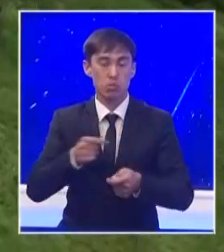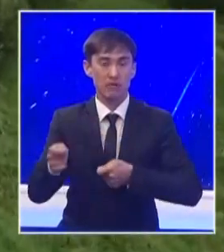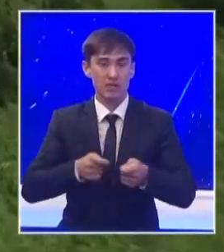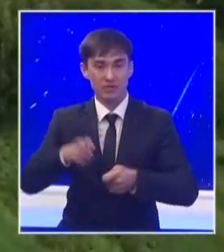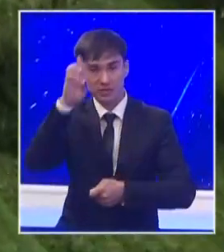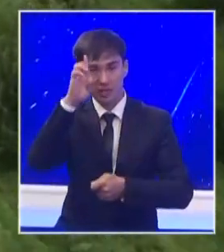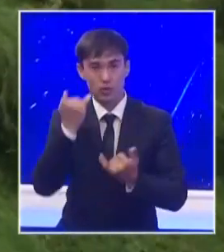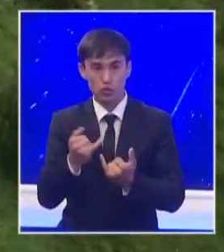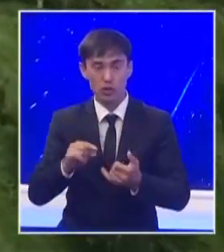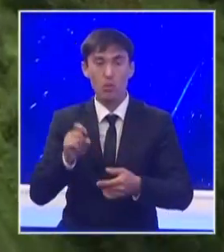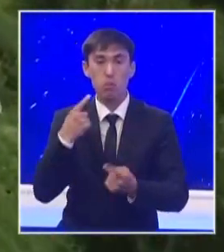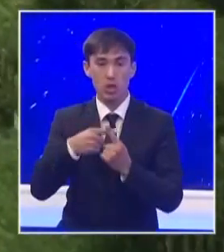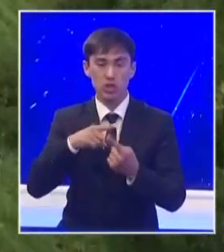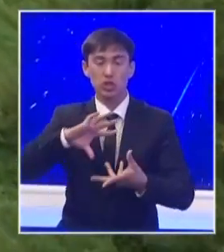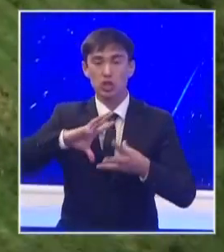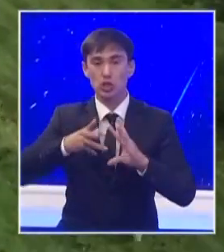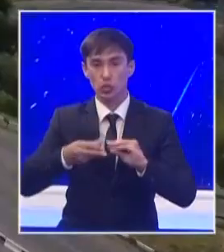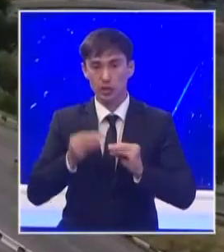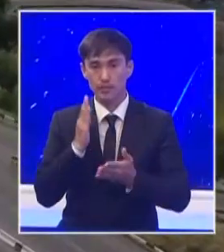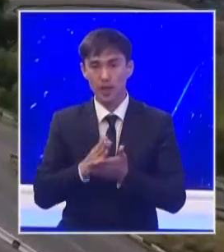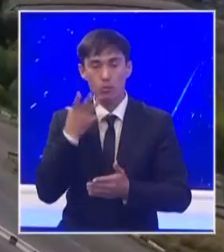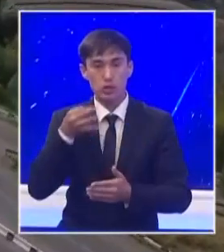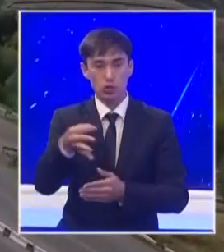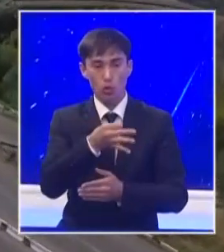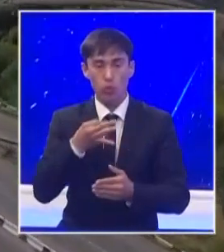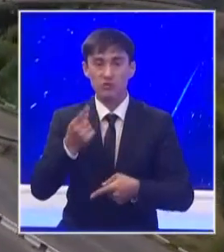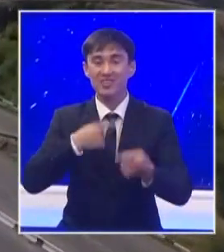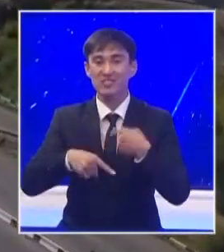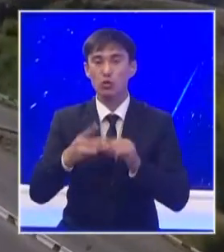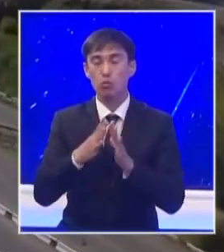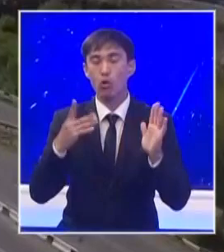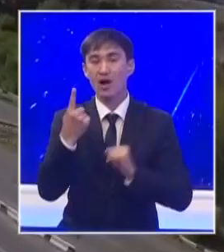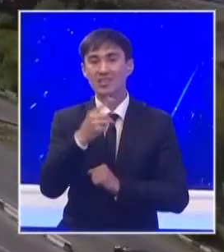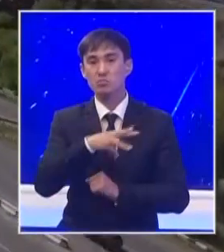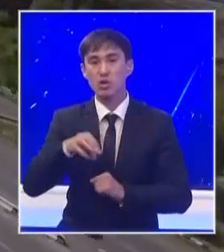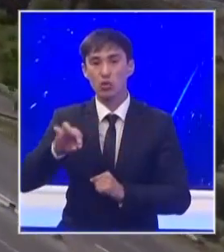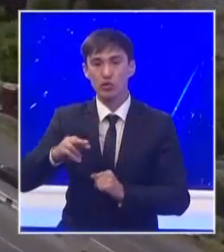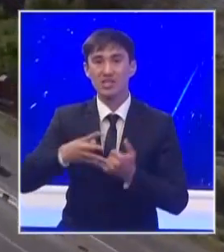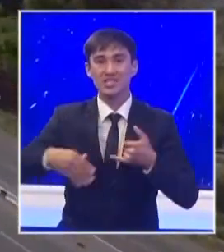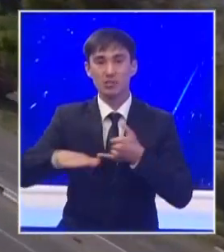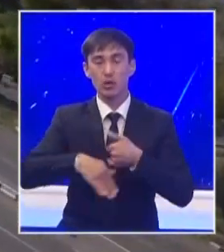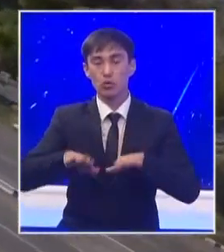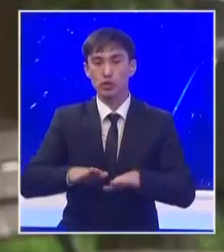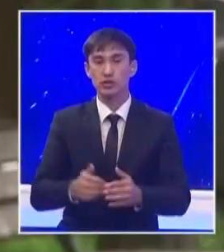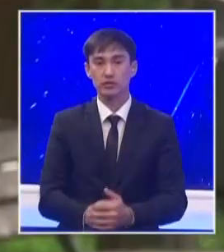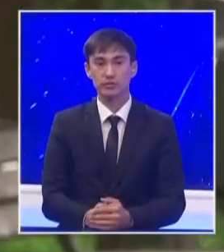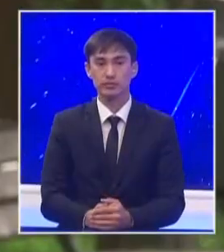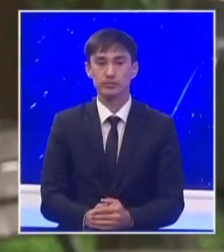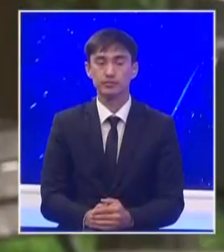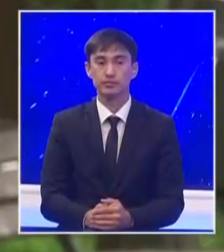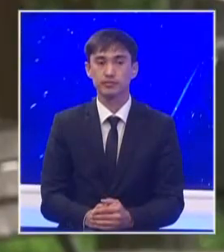страны и уже дал положительный результат. Только в Алматинской области возвращено более 1 миллиона земельных участков.